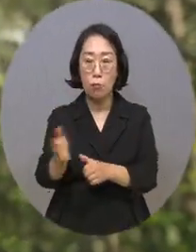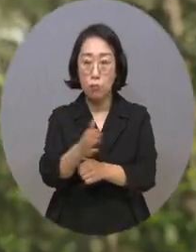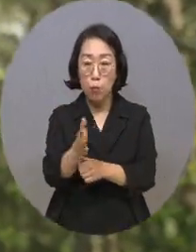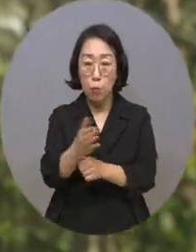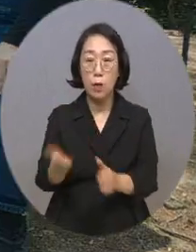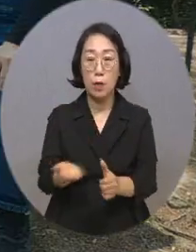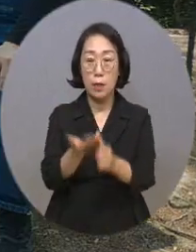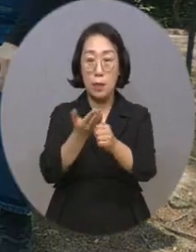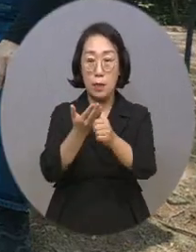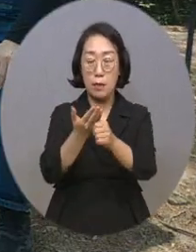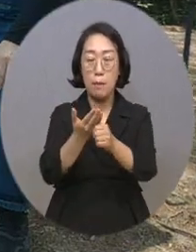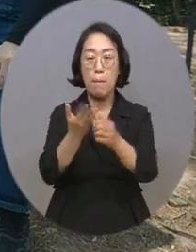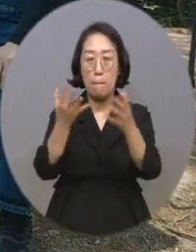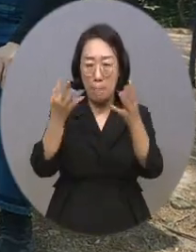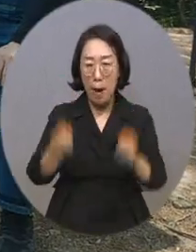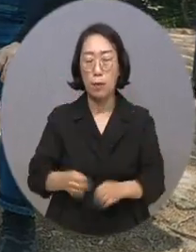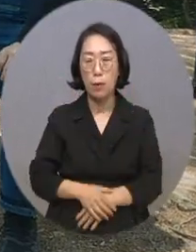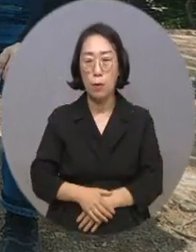밑으로 보면